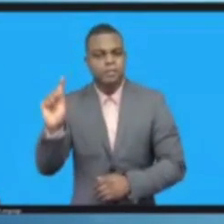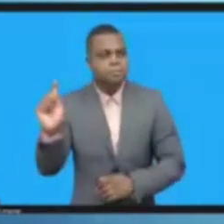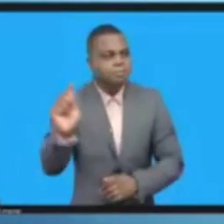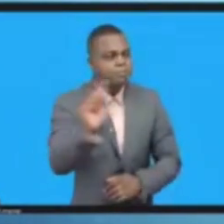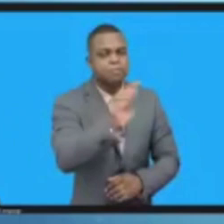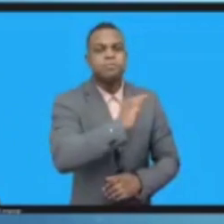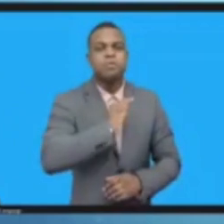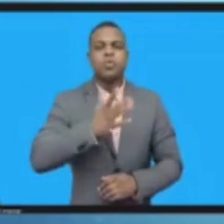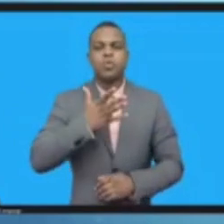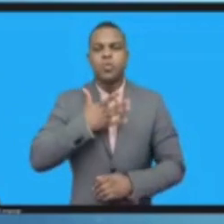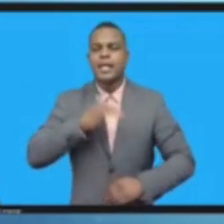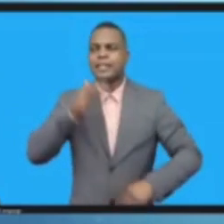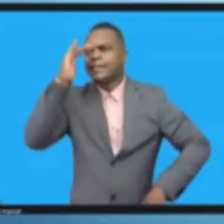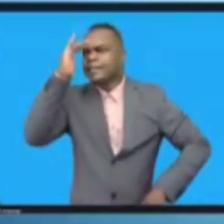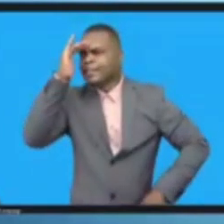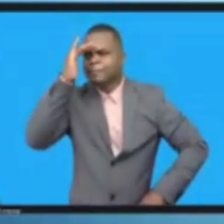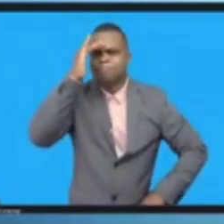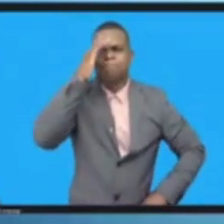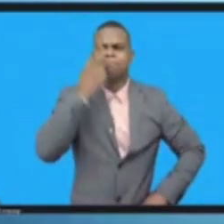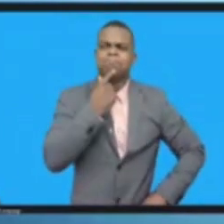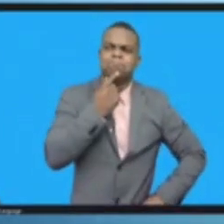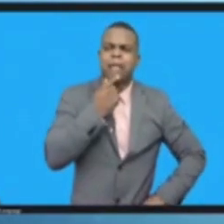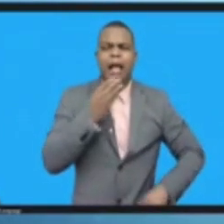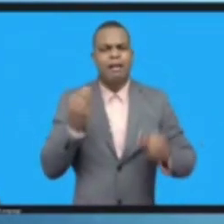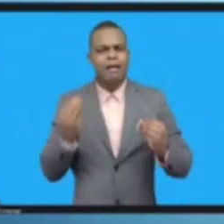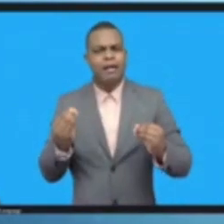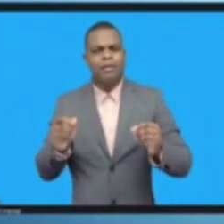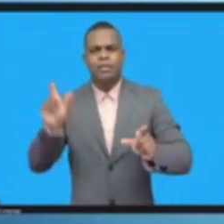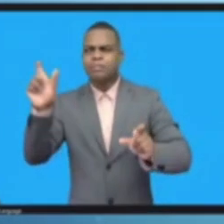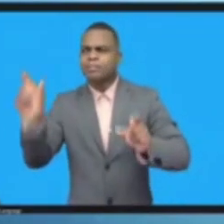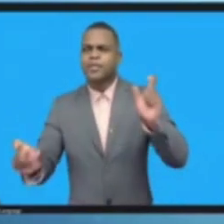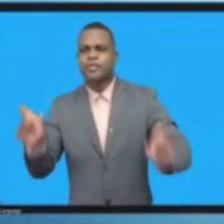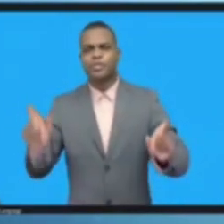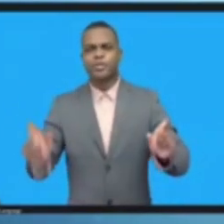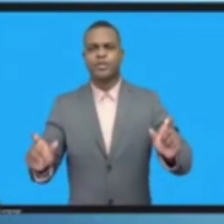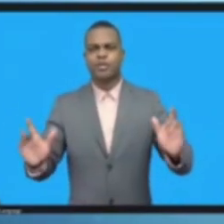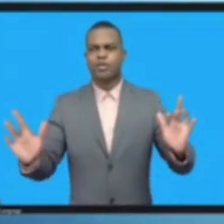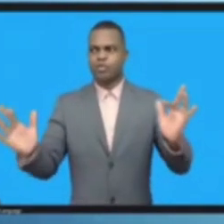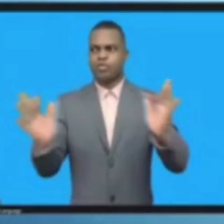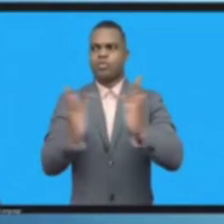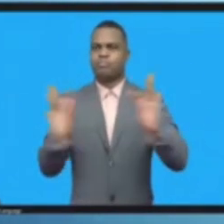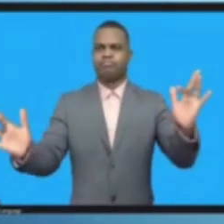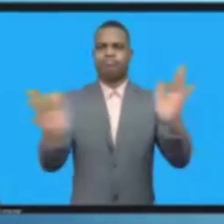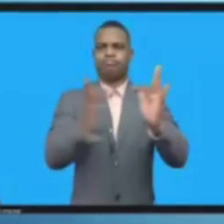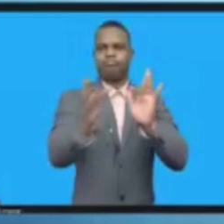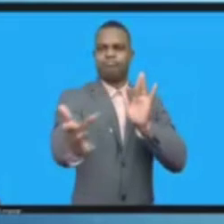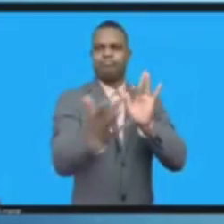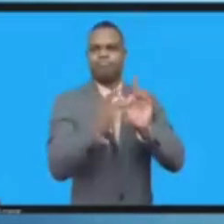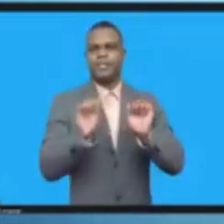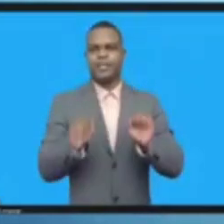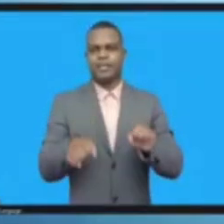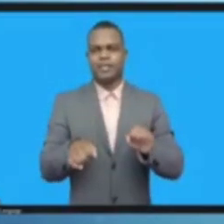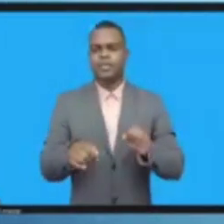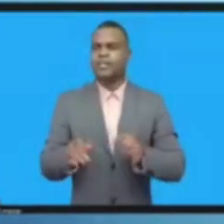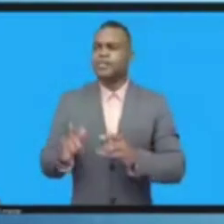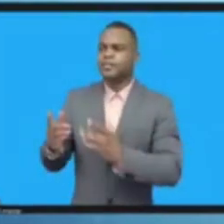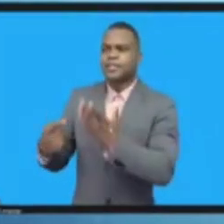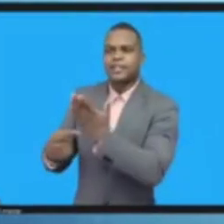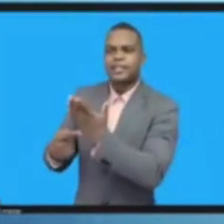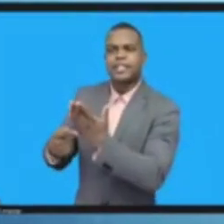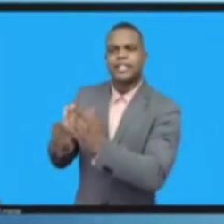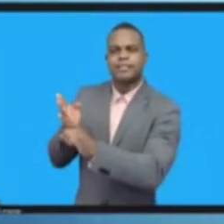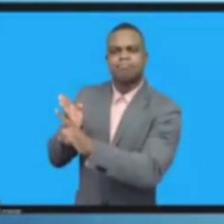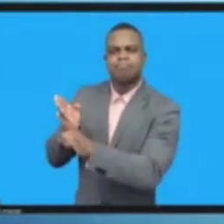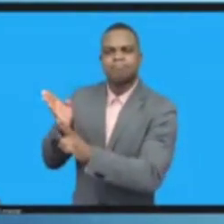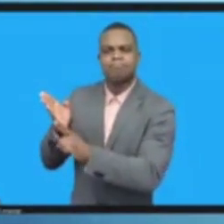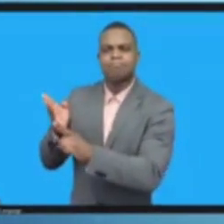population. Pour les experts, il s'agit de pallier les perturbations.